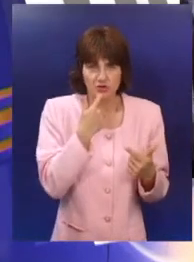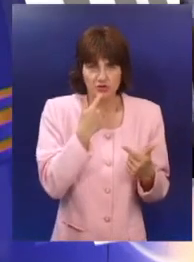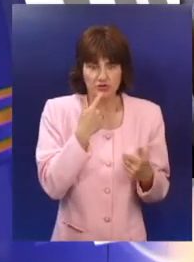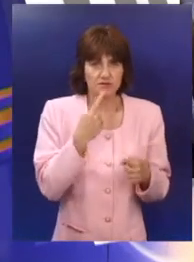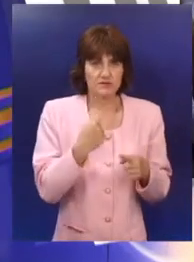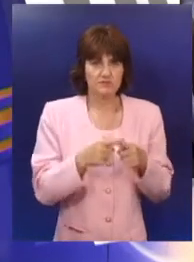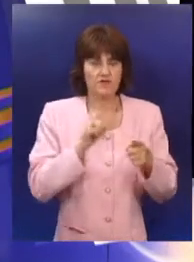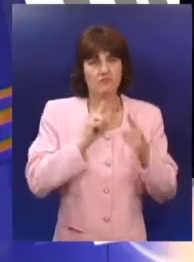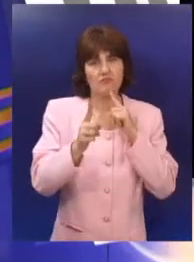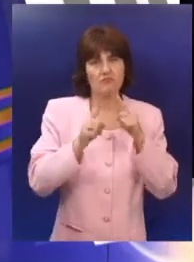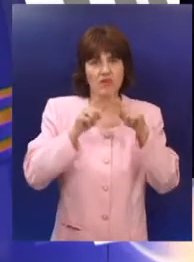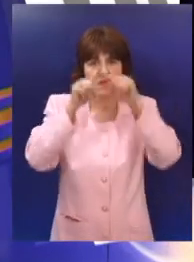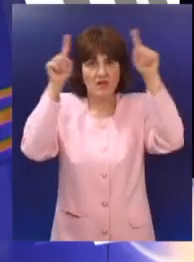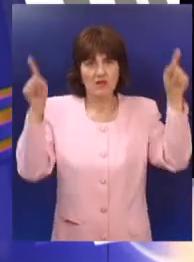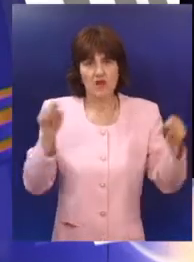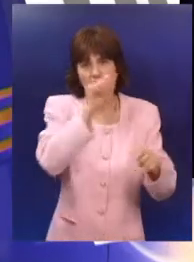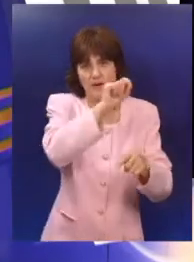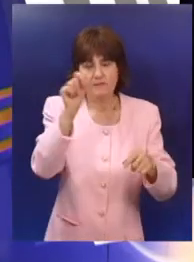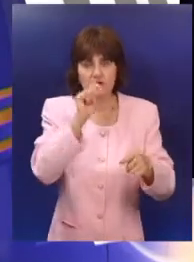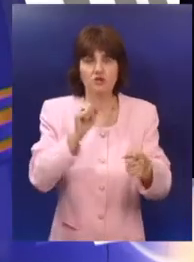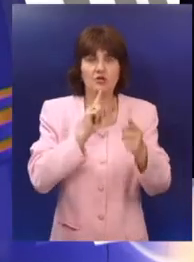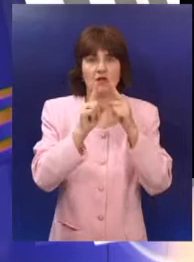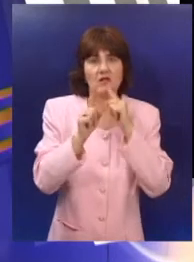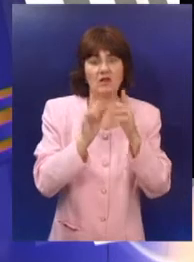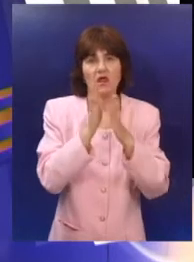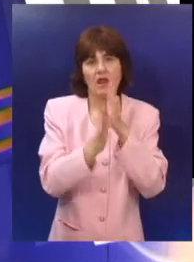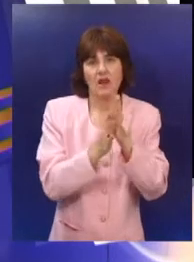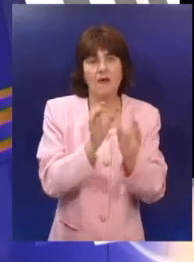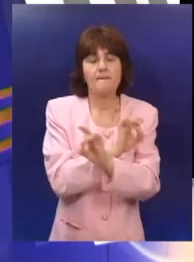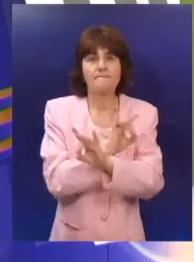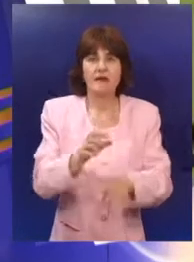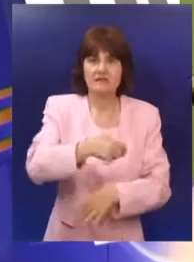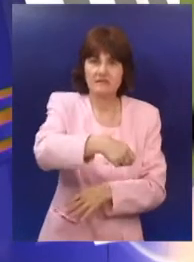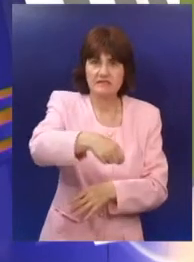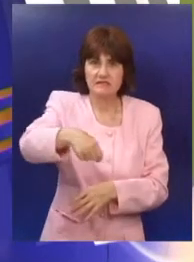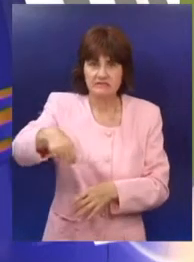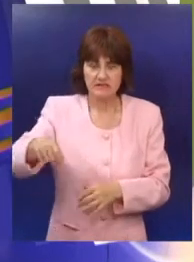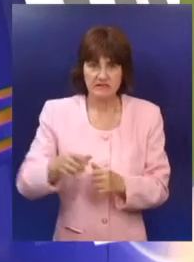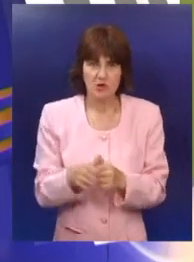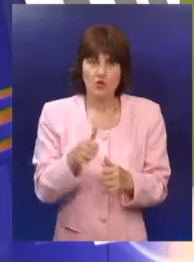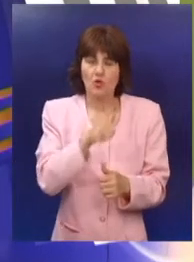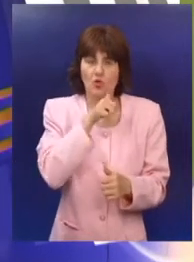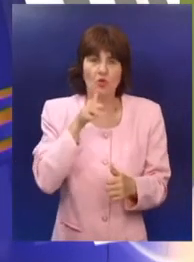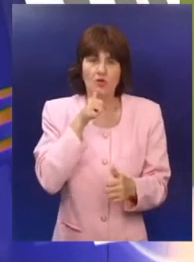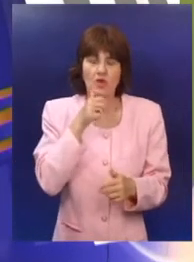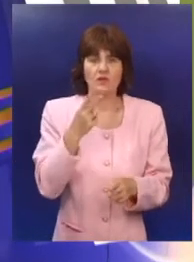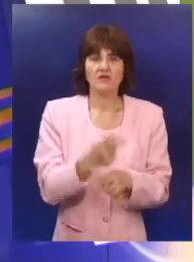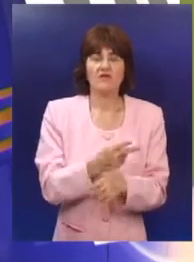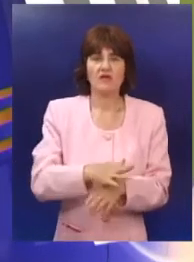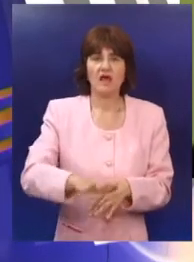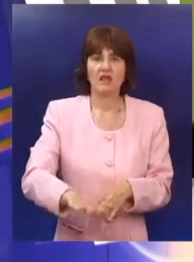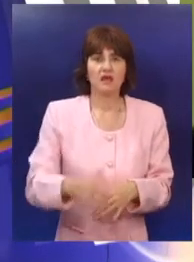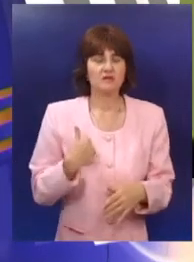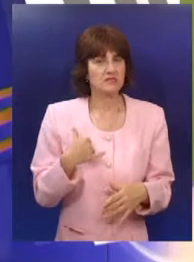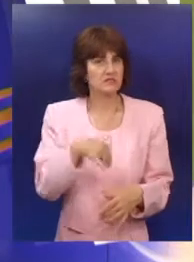jezik radom kroz interaktivne table i putem verbalne komunikacije bez pisanja i učenja gramatike, što ovu metodu čini